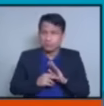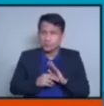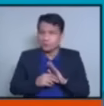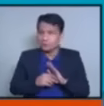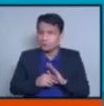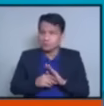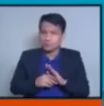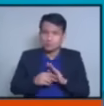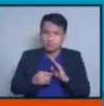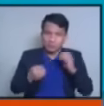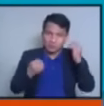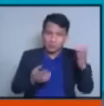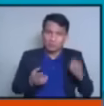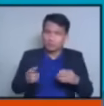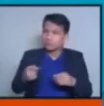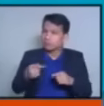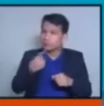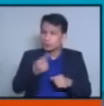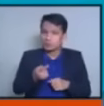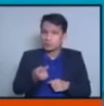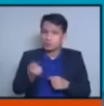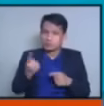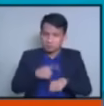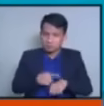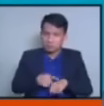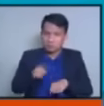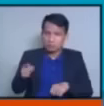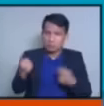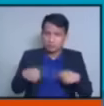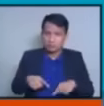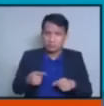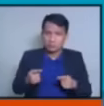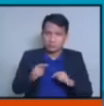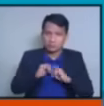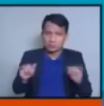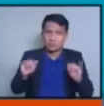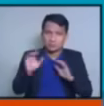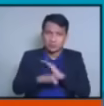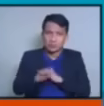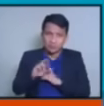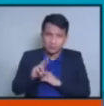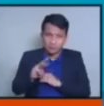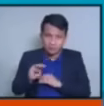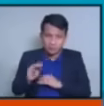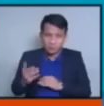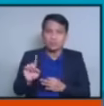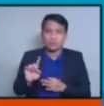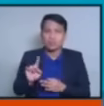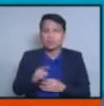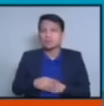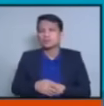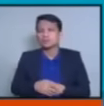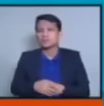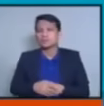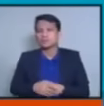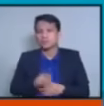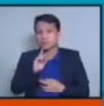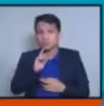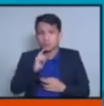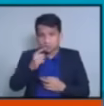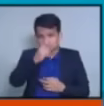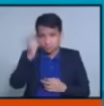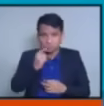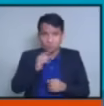patakaran sa pagdumating yung time na meron pong nangyaring krimen sa pamilya. This is a serious